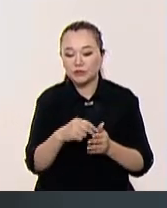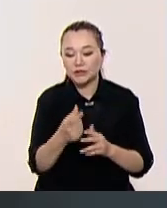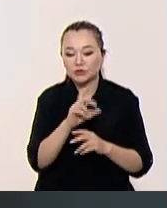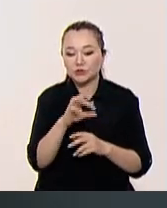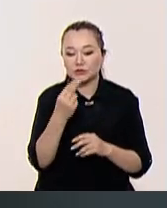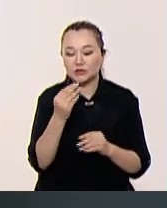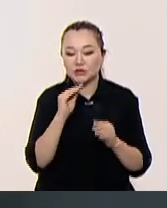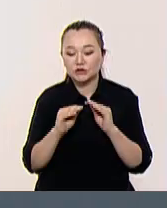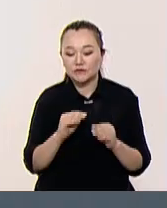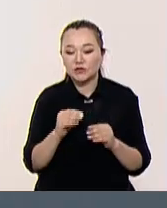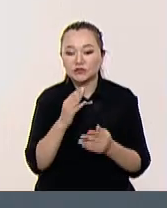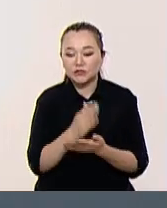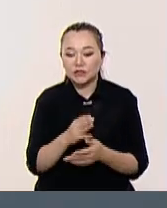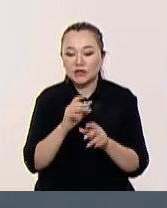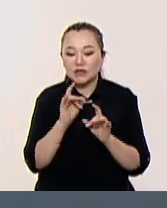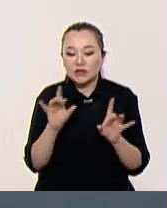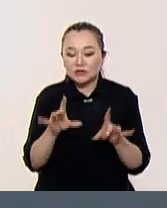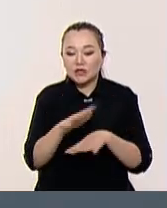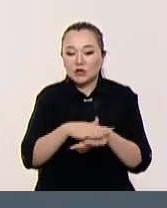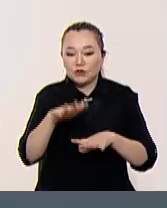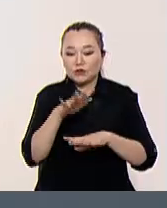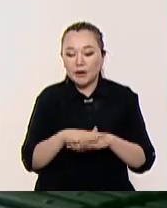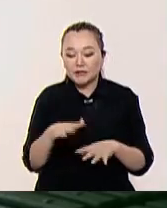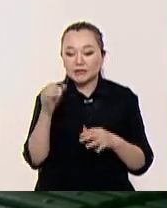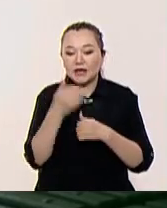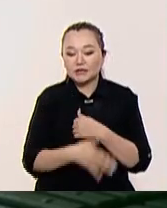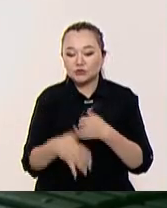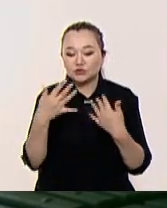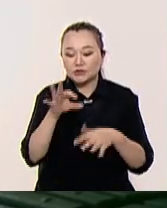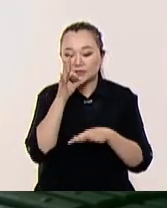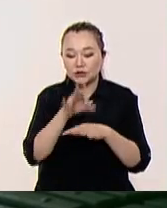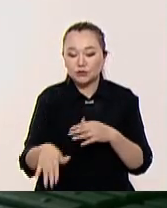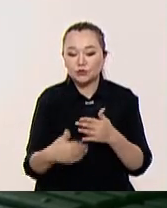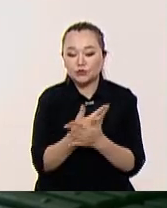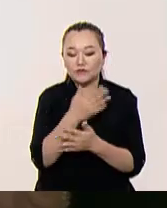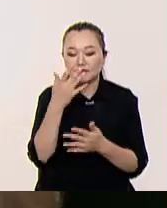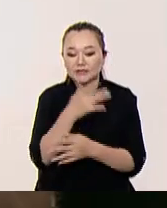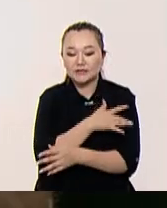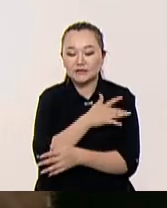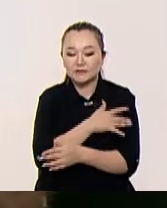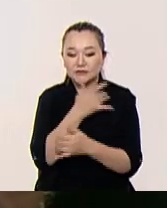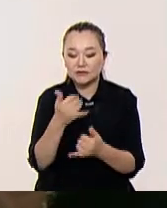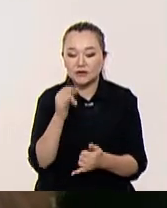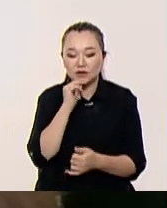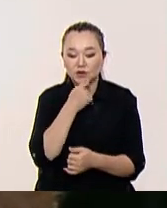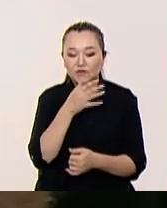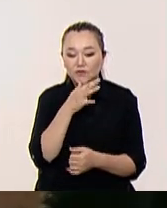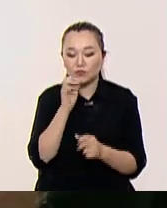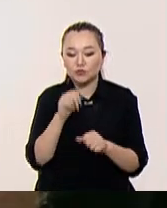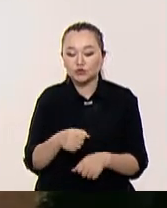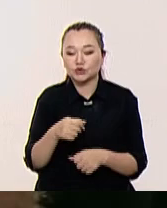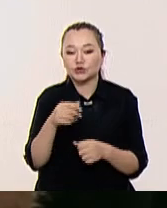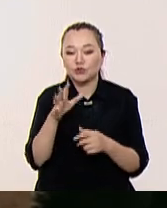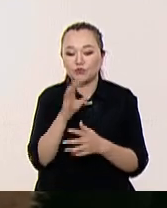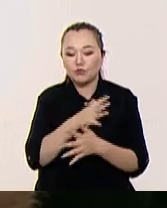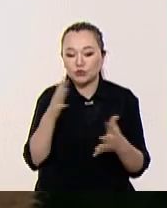социальную составляющую, отметили в Халыкбанк. Жители столицы уже отозвались о новом сервисе. Очень экономит время и можно рассмотреть